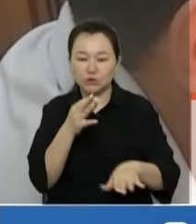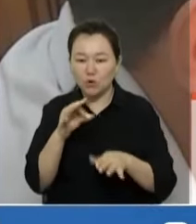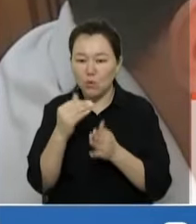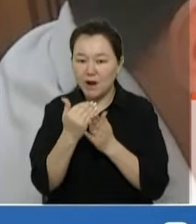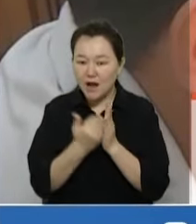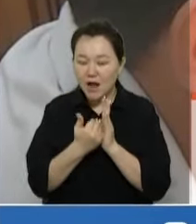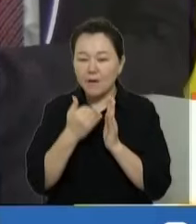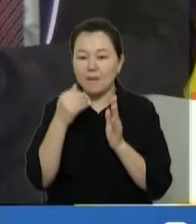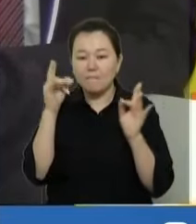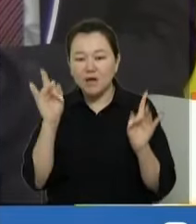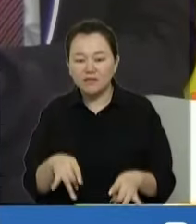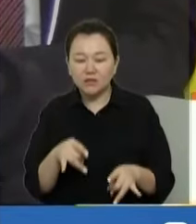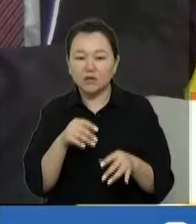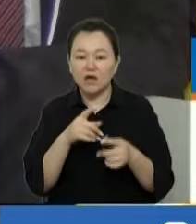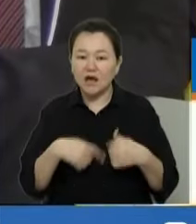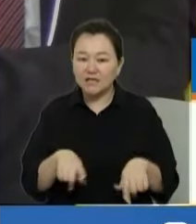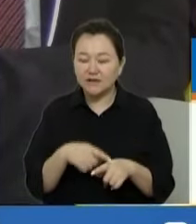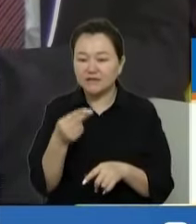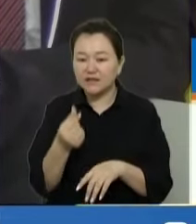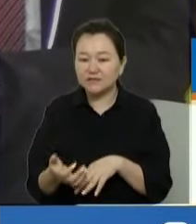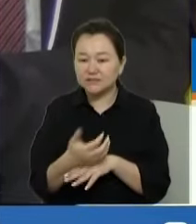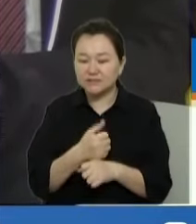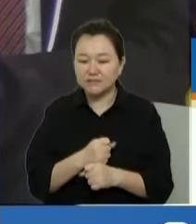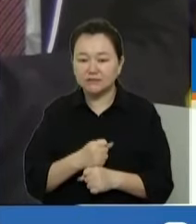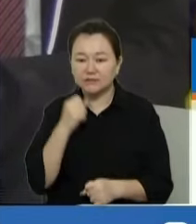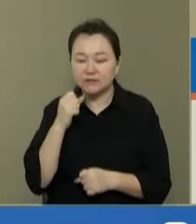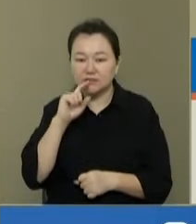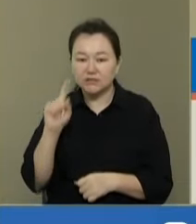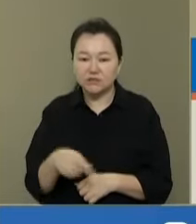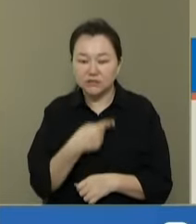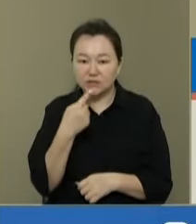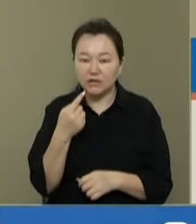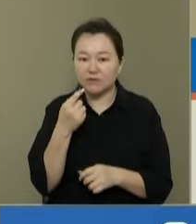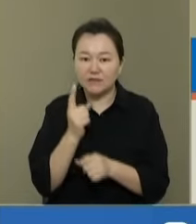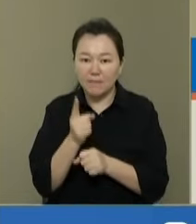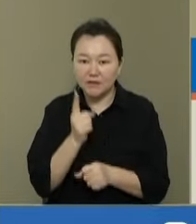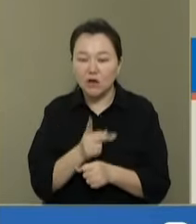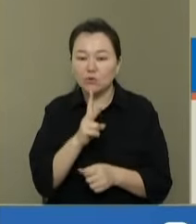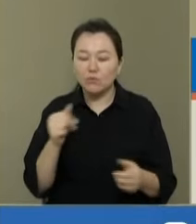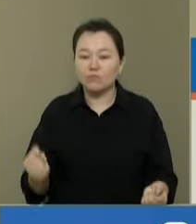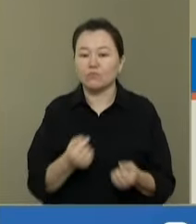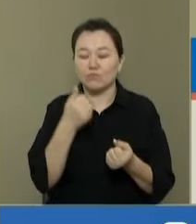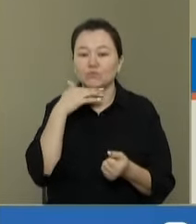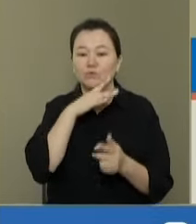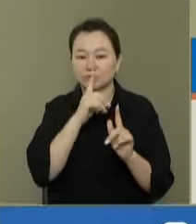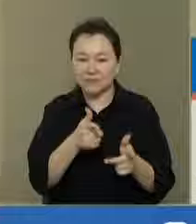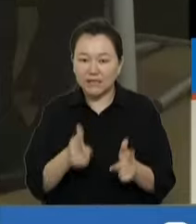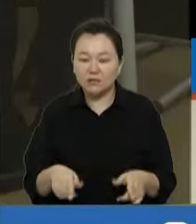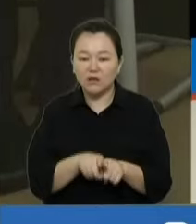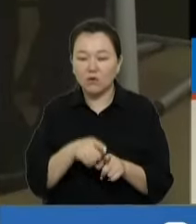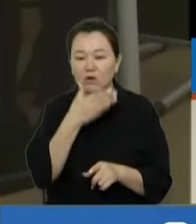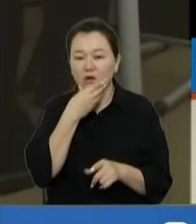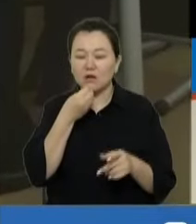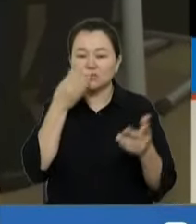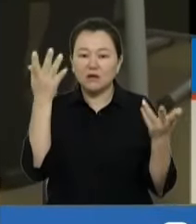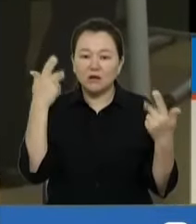бағдарламалар, банкеттер ұйымдастыруға, ақша жинауға қатаң тыйым салды. Бұл бастаманы қолдайтындар көп. Айтуларынша мұндай сән